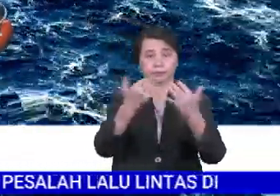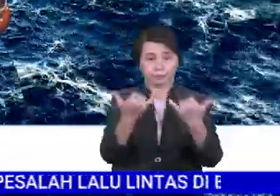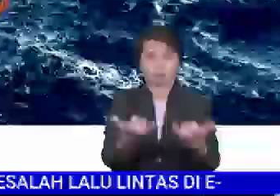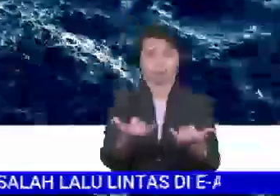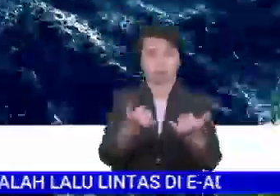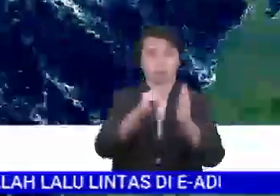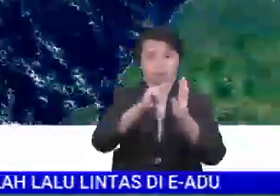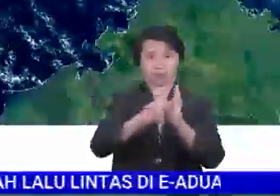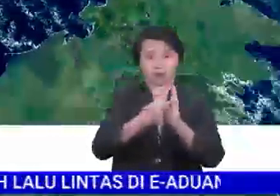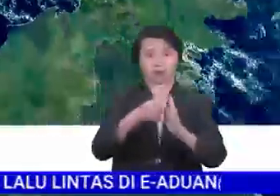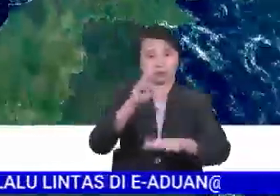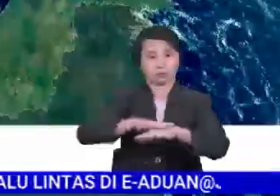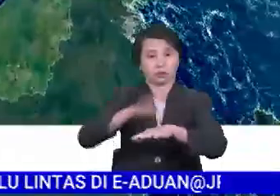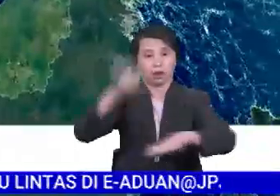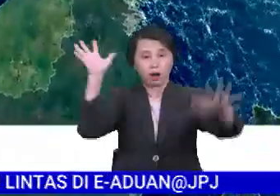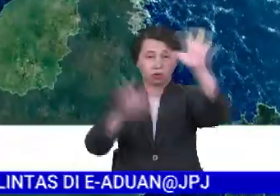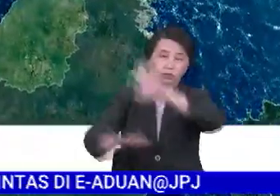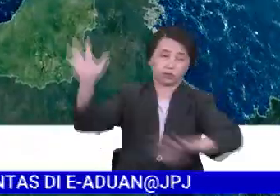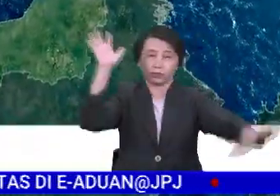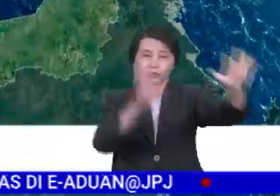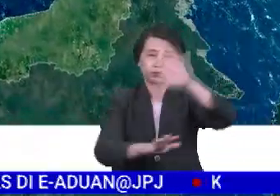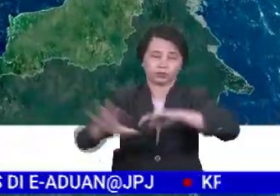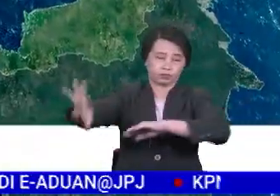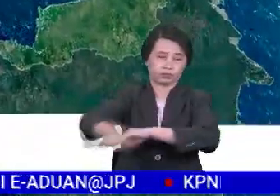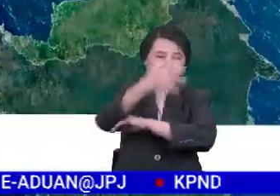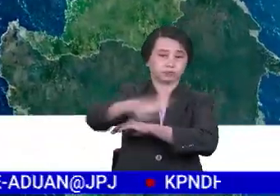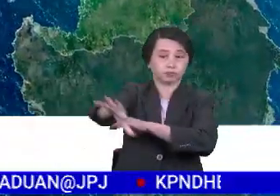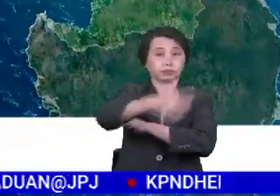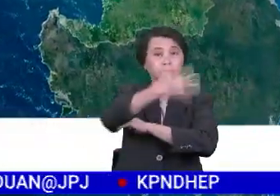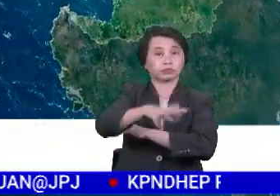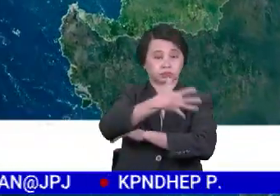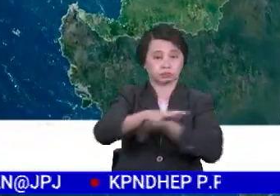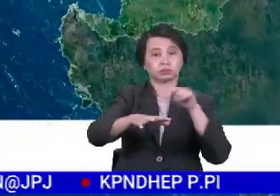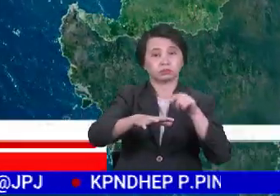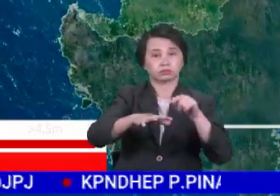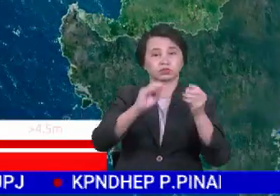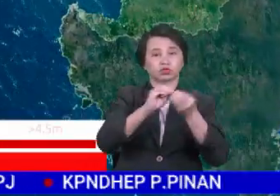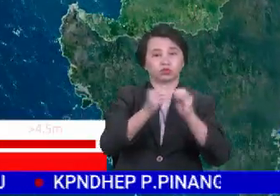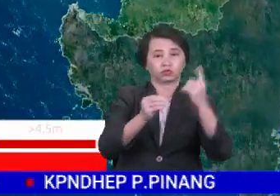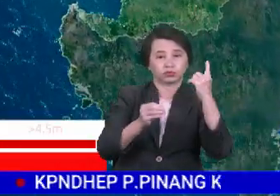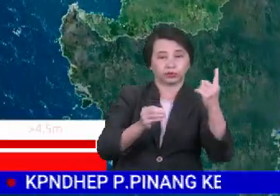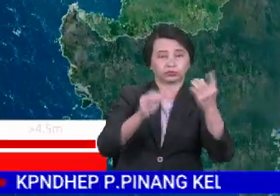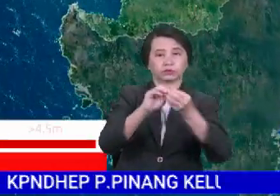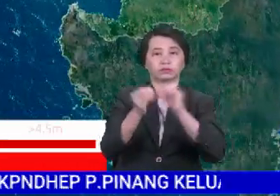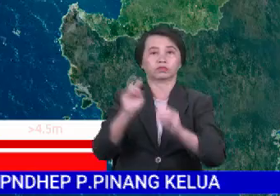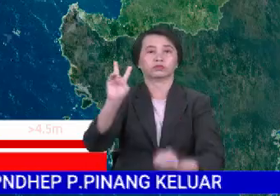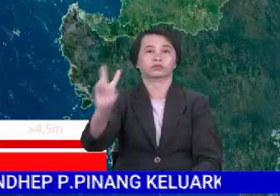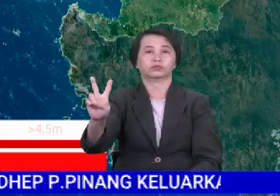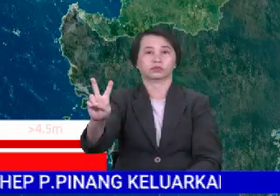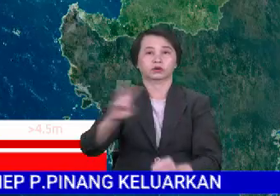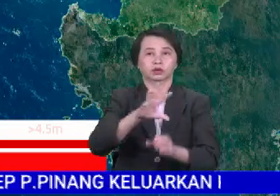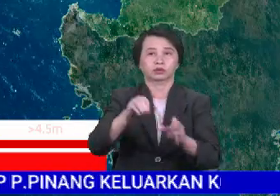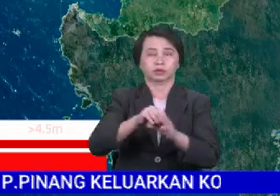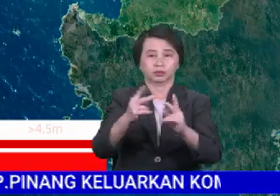kuasa, iaitu amaran angin kencang dan juga laut bergelora bagi kategori pertama dan juga kedua,